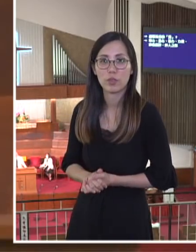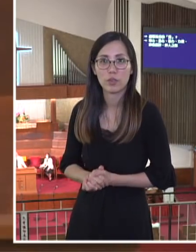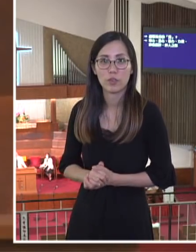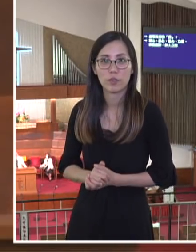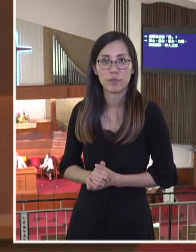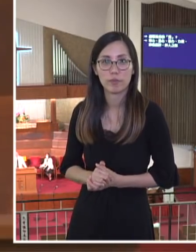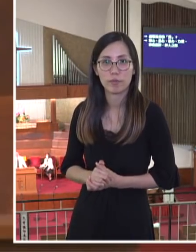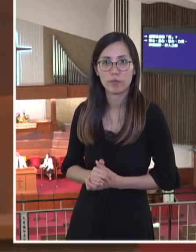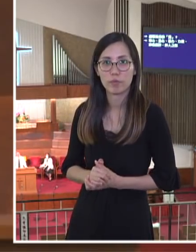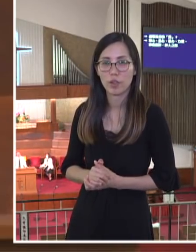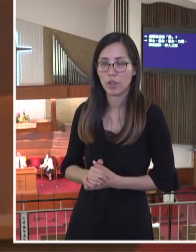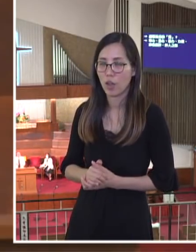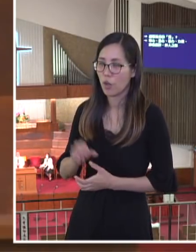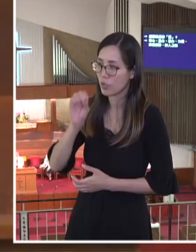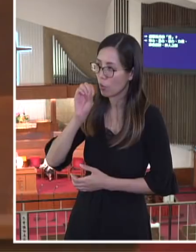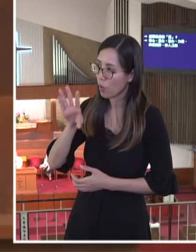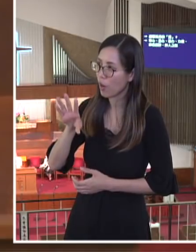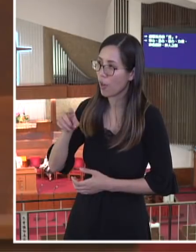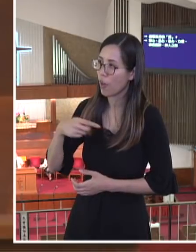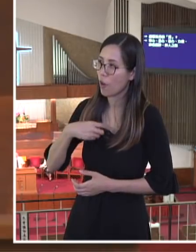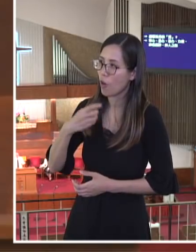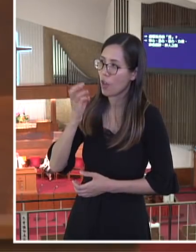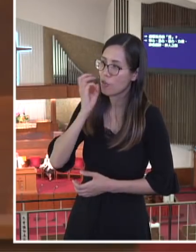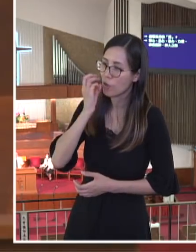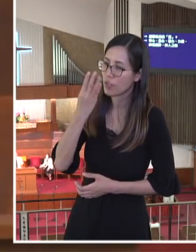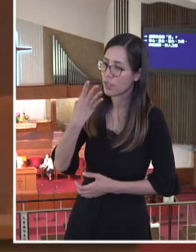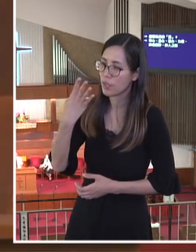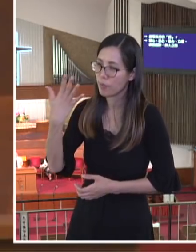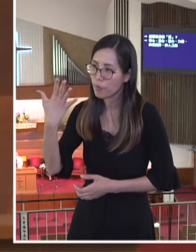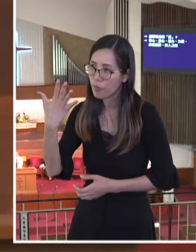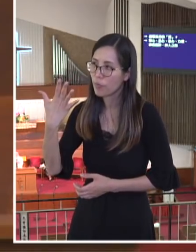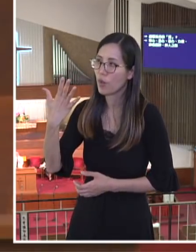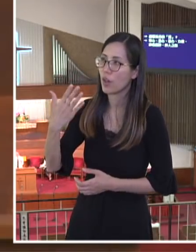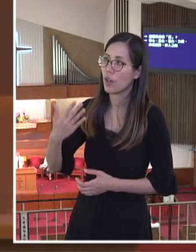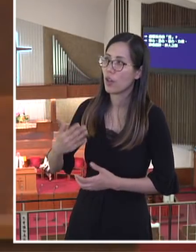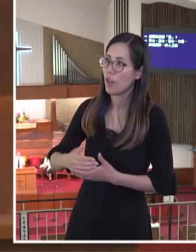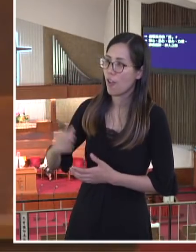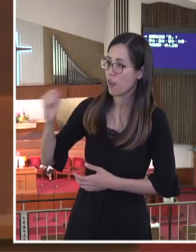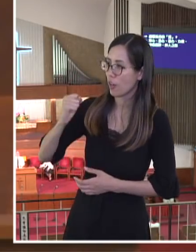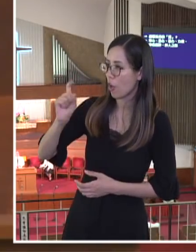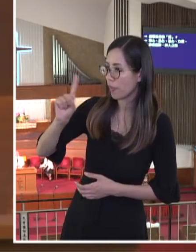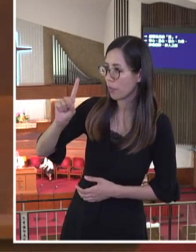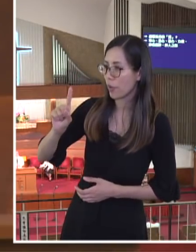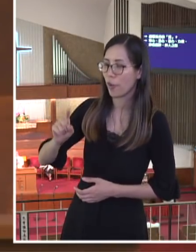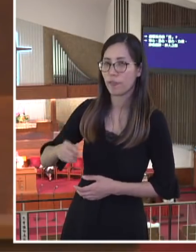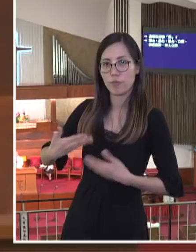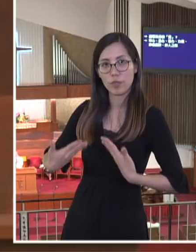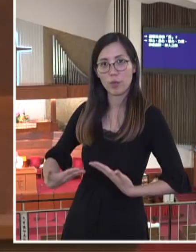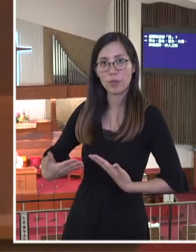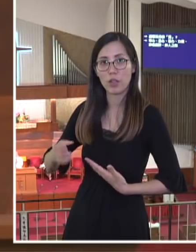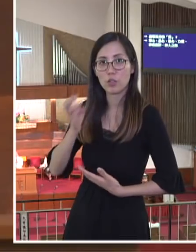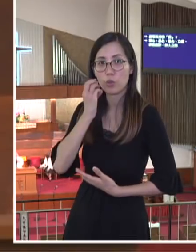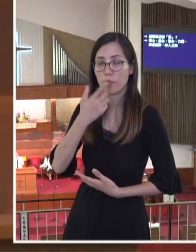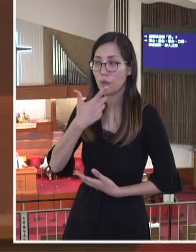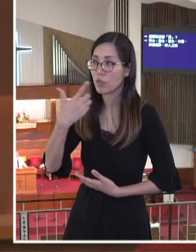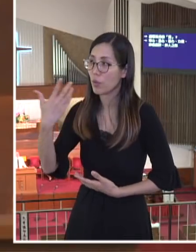己40岁的时候的力量如何，今天他85岁，他的力量都是一样。他的满可以